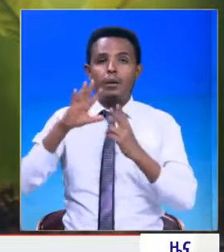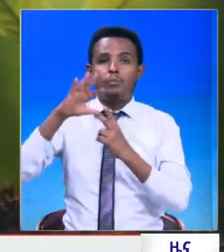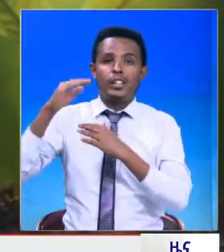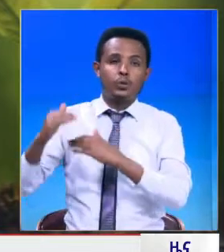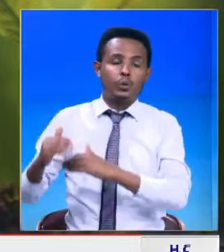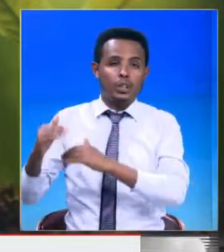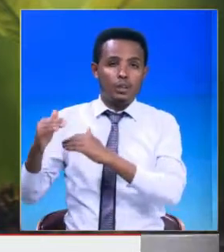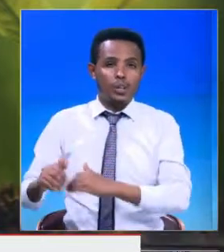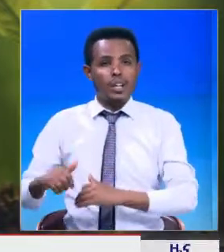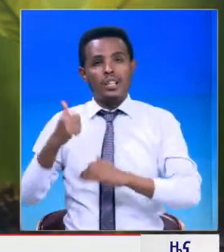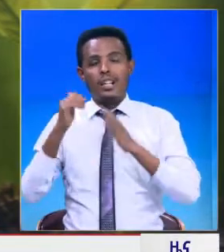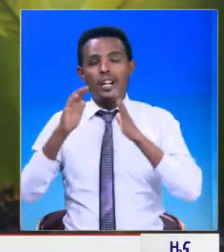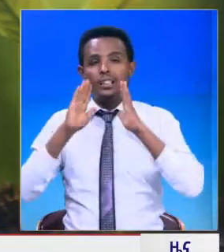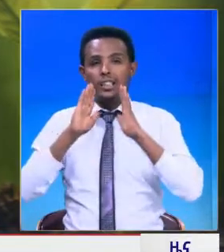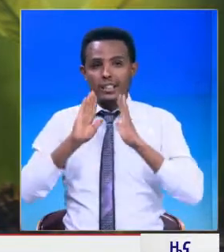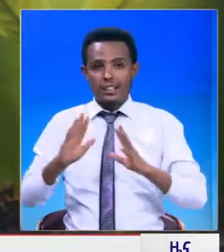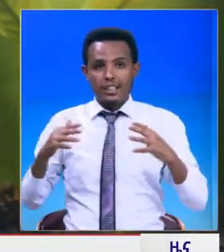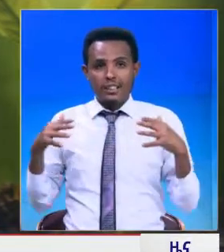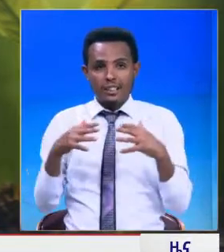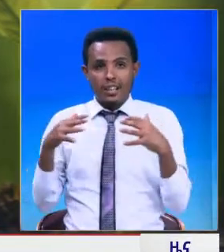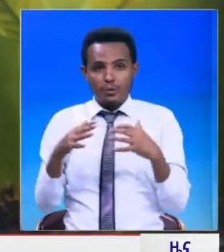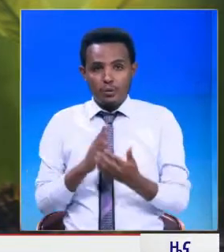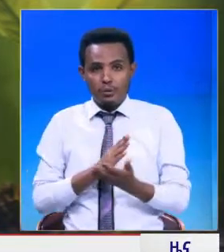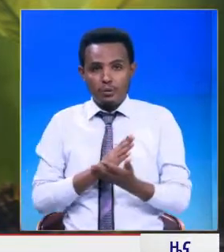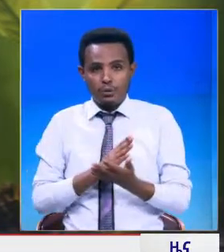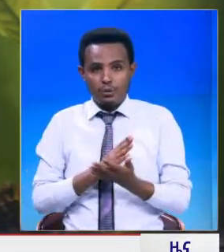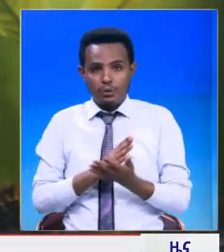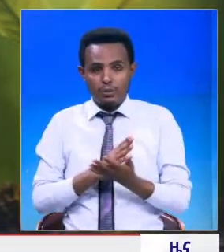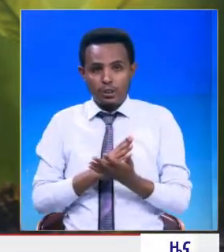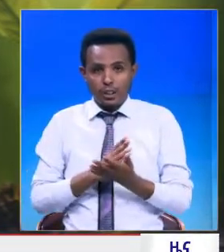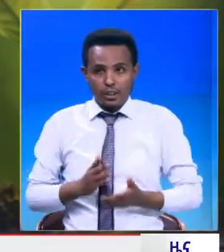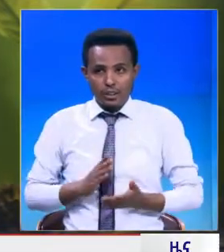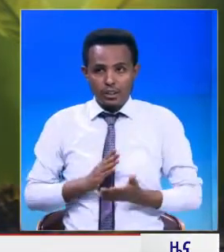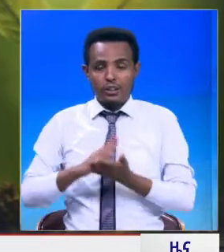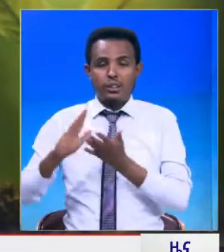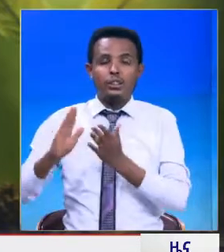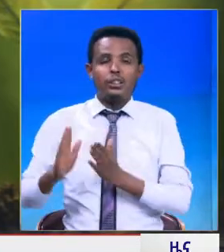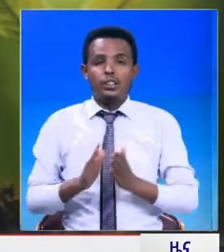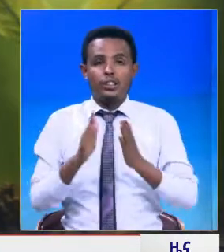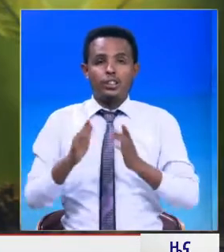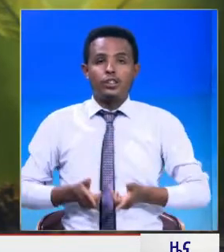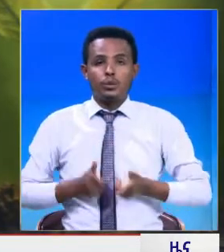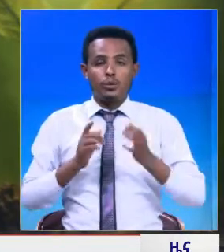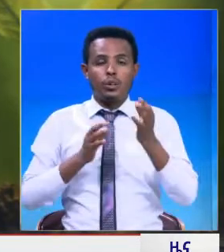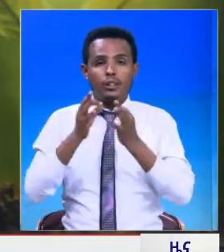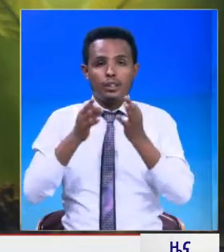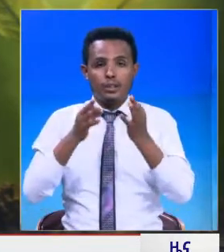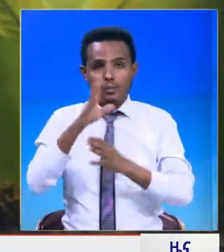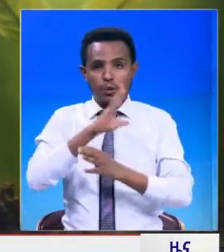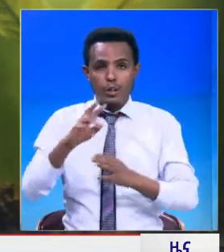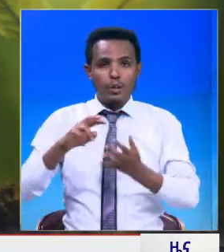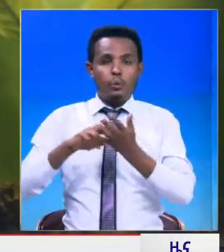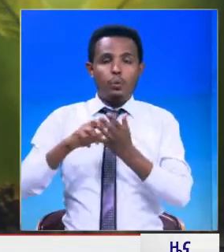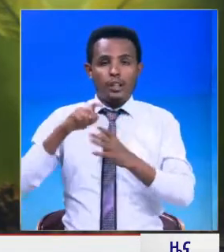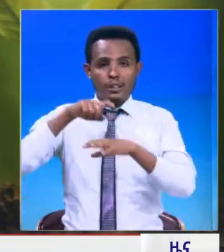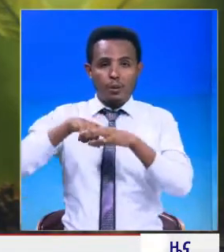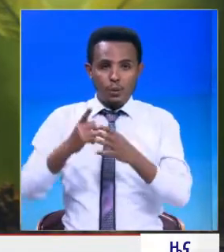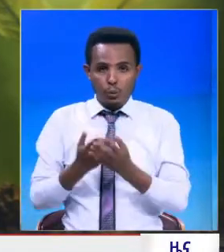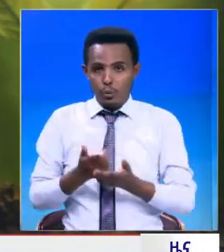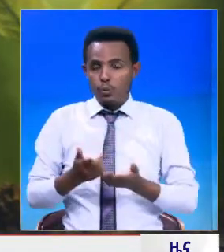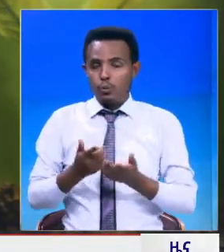ለጎን ሌላ የጸጥታ ስጋቶችን የሚቀርፍ በቂ ዝግጅት እንዲኖር አሳስበዋል። የአማራ ሕዝብ ወቅታዊ ጥያቄ የሆኑት የኑሮ